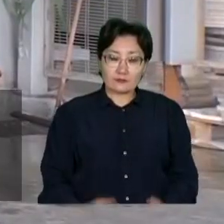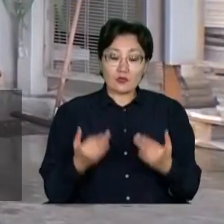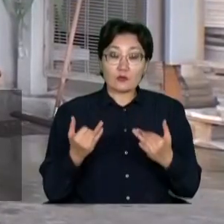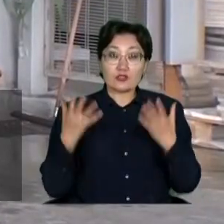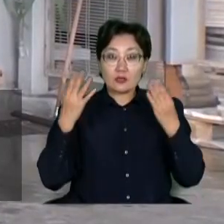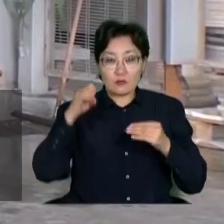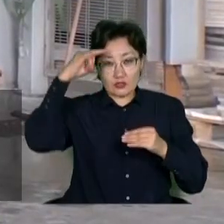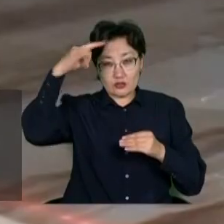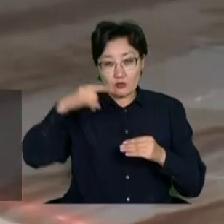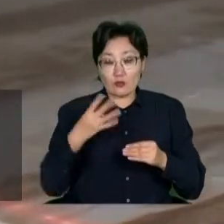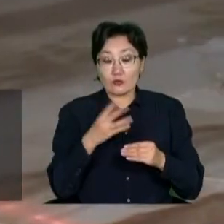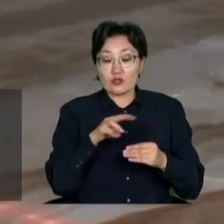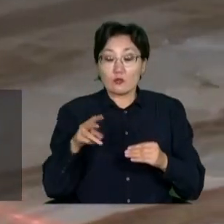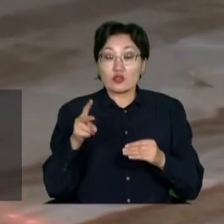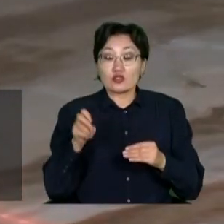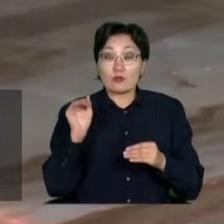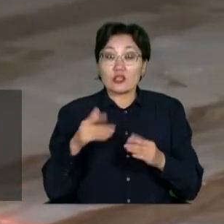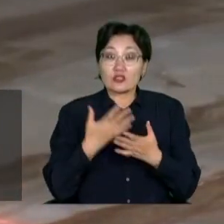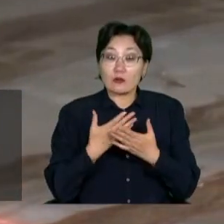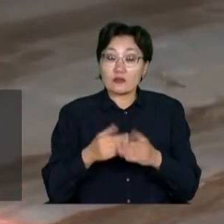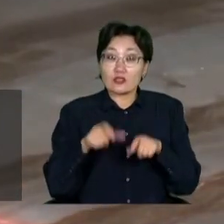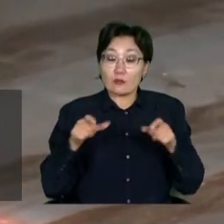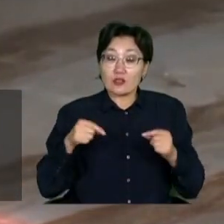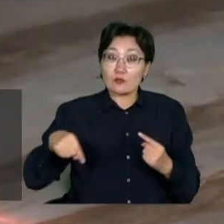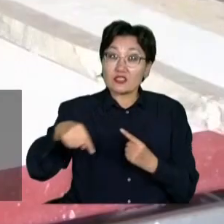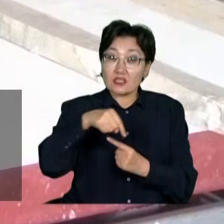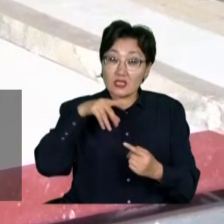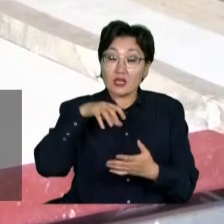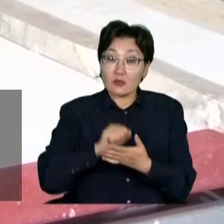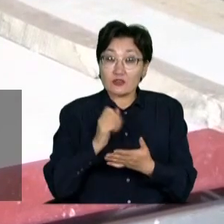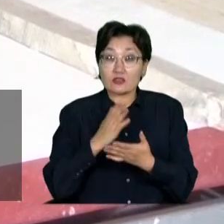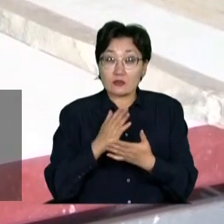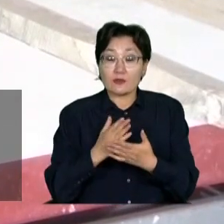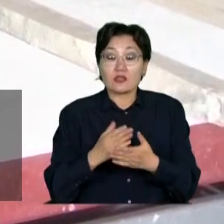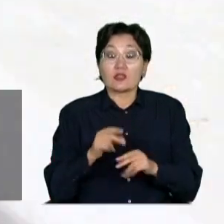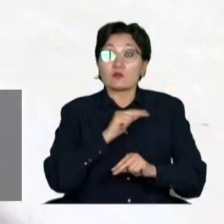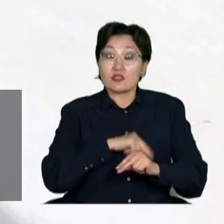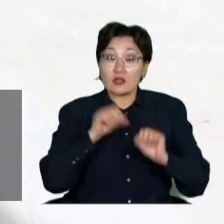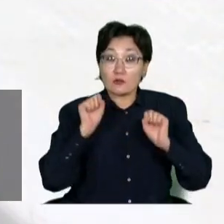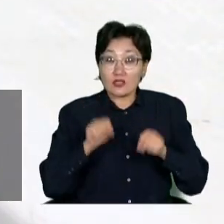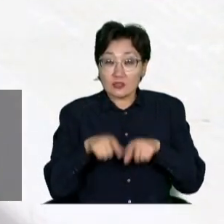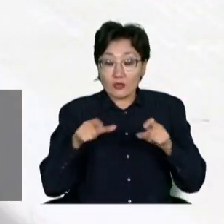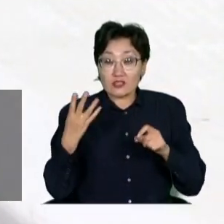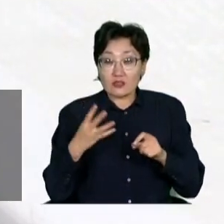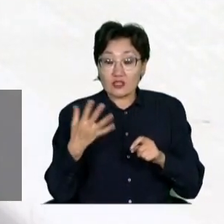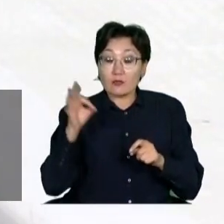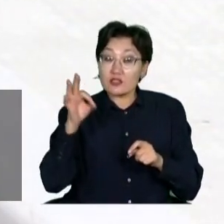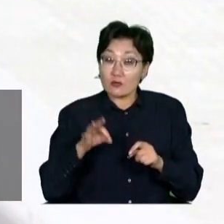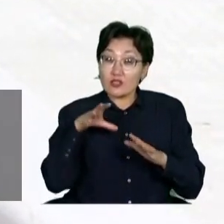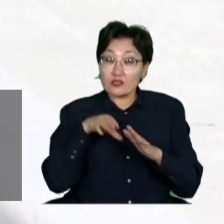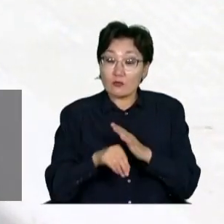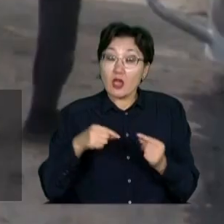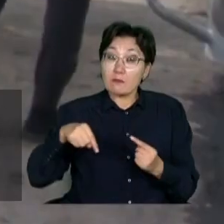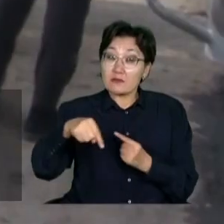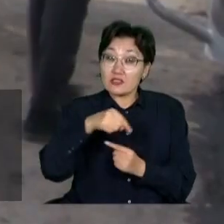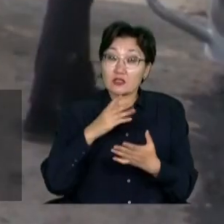Бүгінде Қазақстанда 4 миллион 300 мыңға тарта адам кәсіпкерлікпен айналысып жүр. Яғни еңбекке жарамды азаматтардың 45%-ында